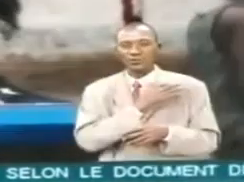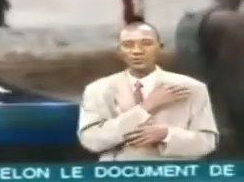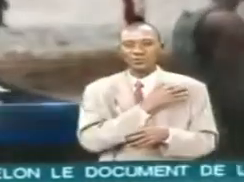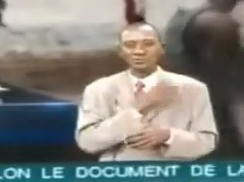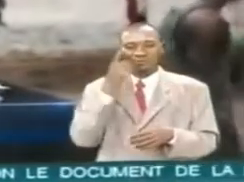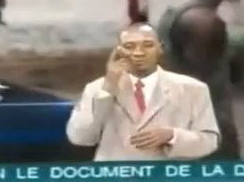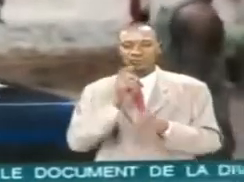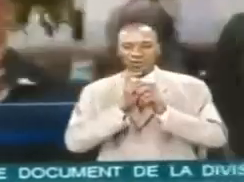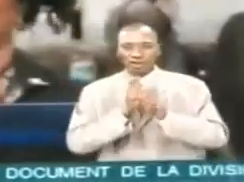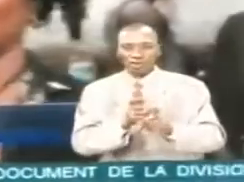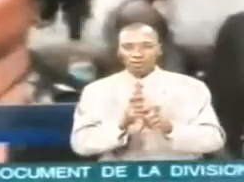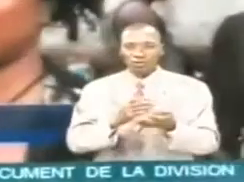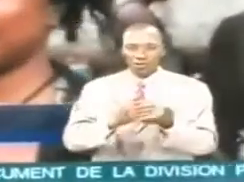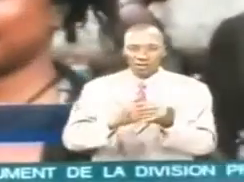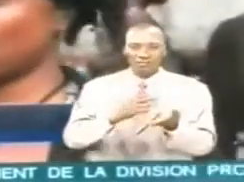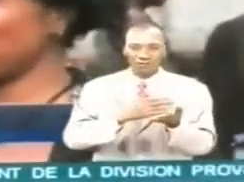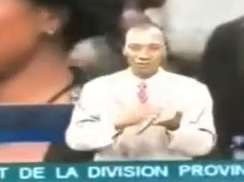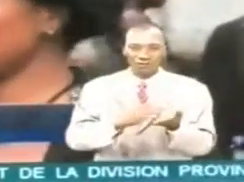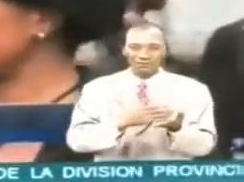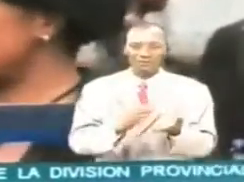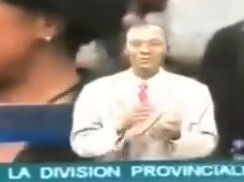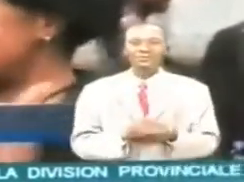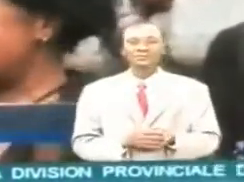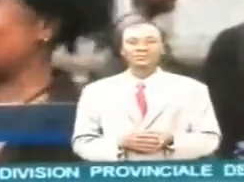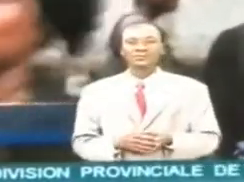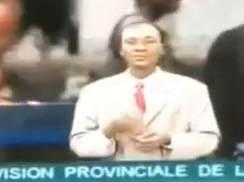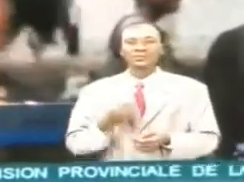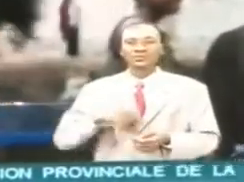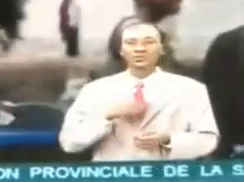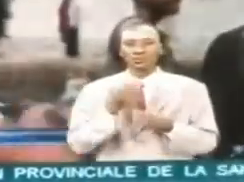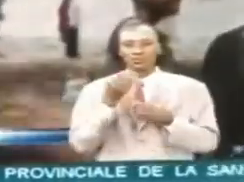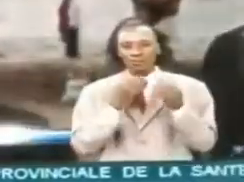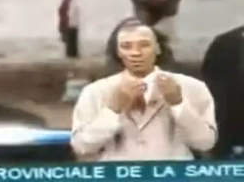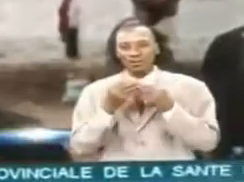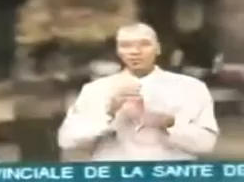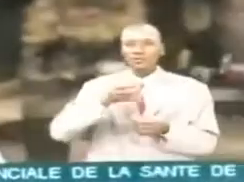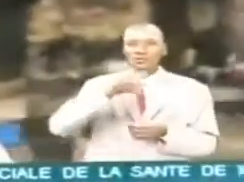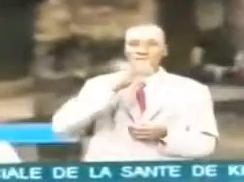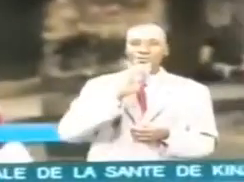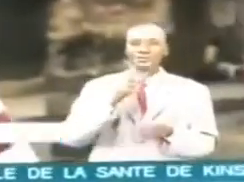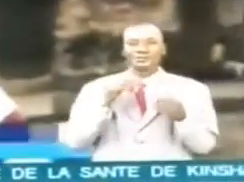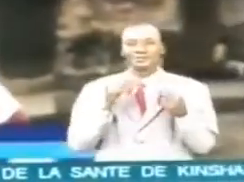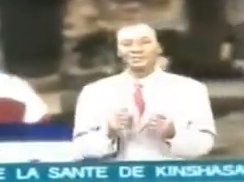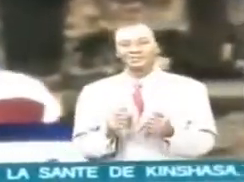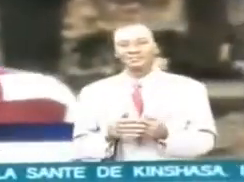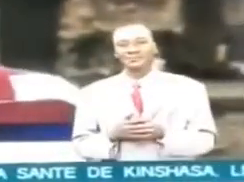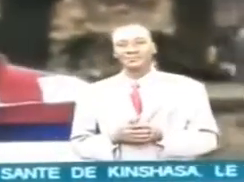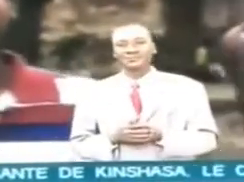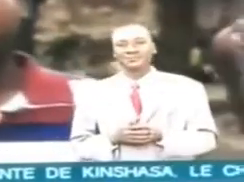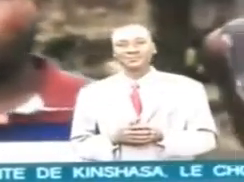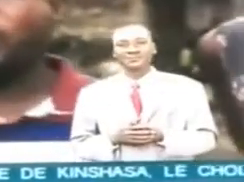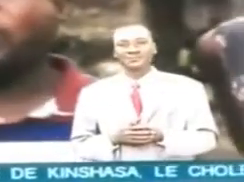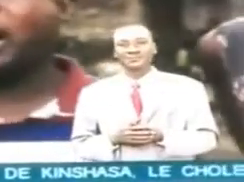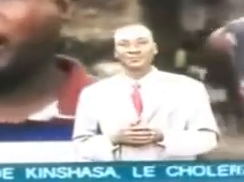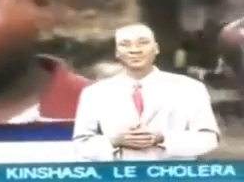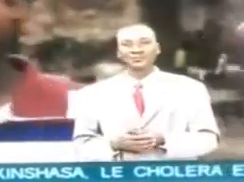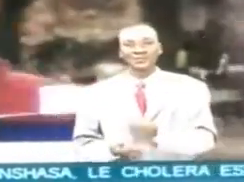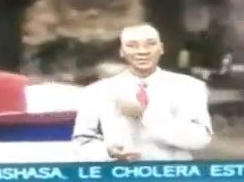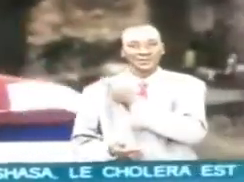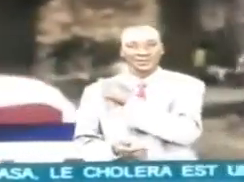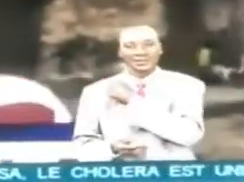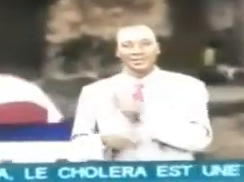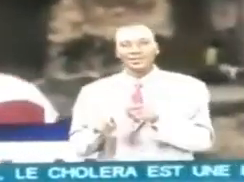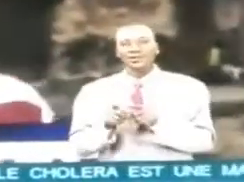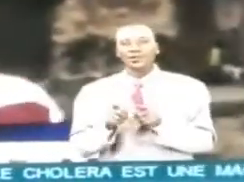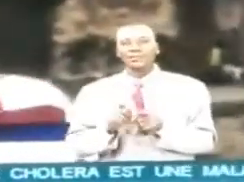dons composés des vivres. Nous mangeons et buvons très bien. Venez là. En tant que capitaine général, c'était notre joie de